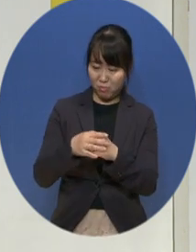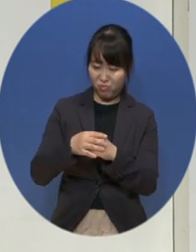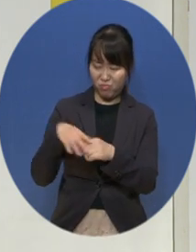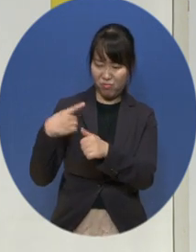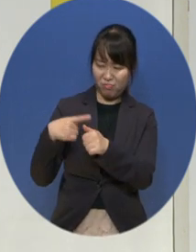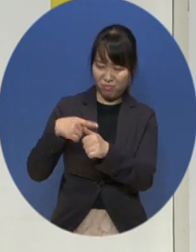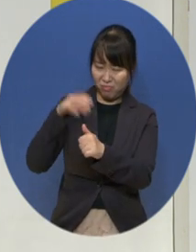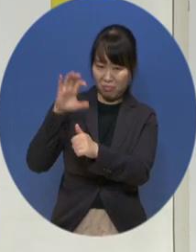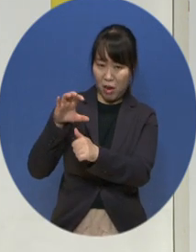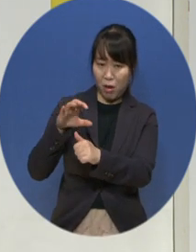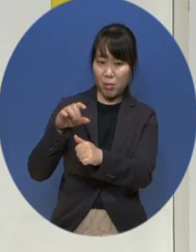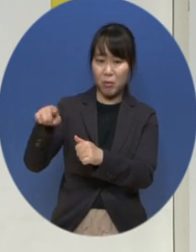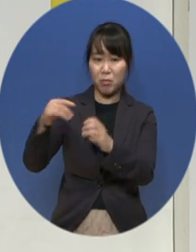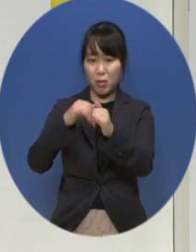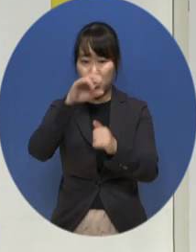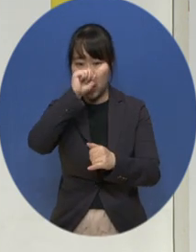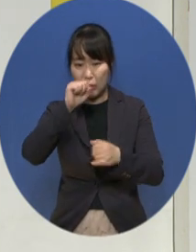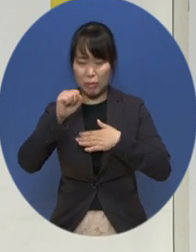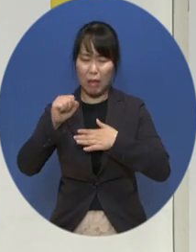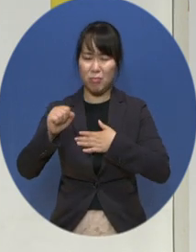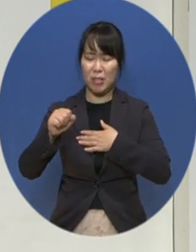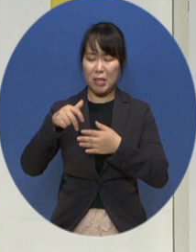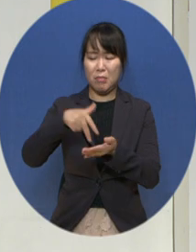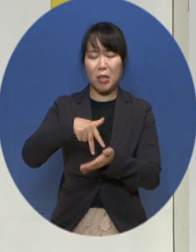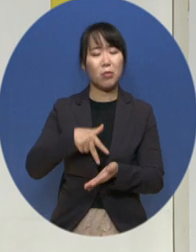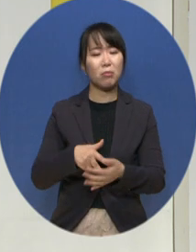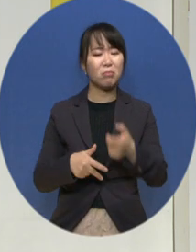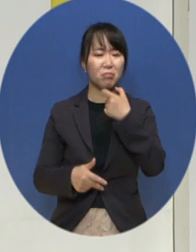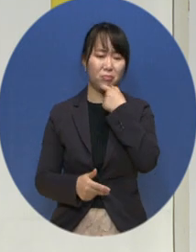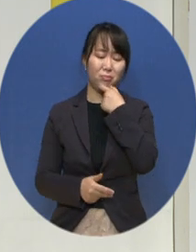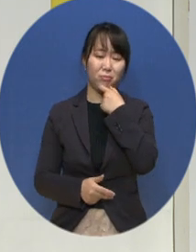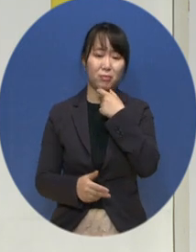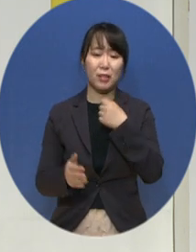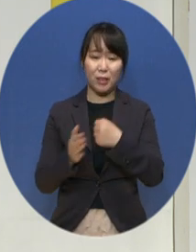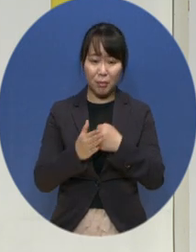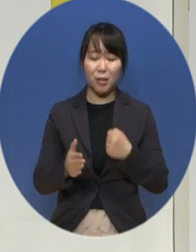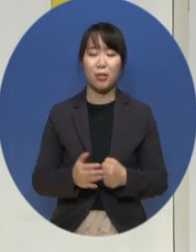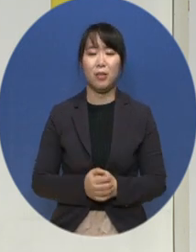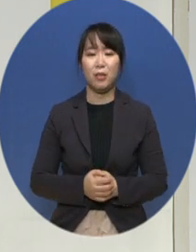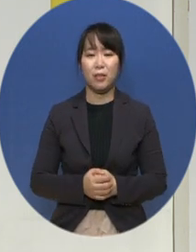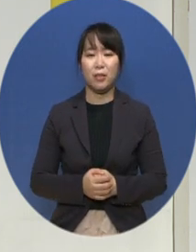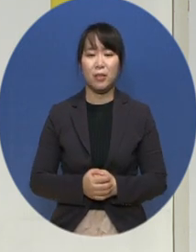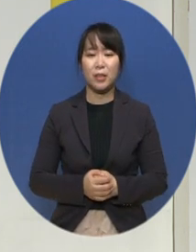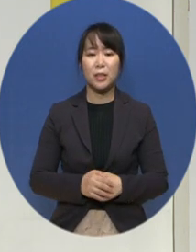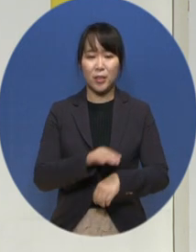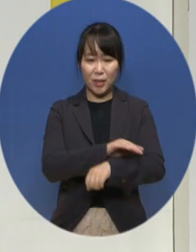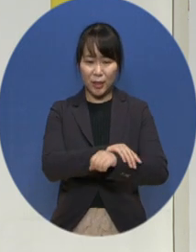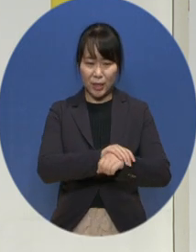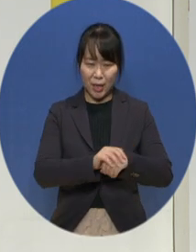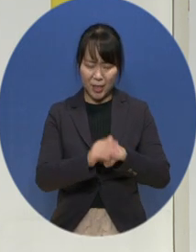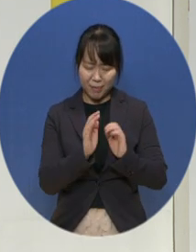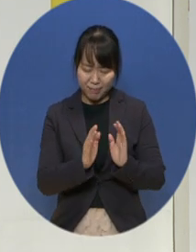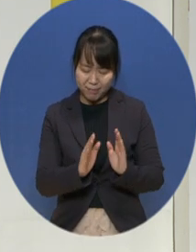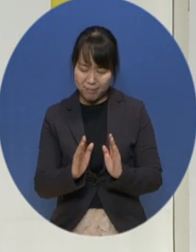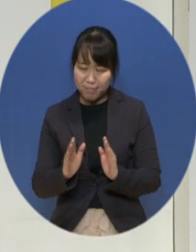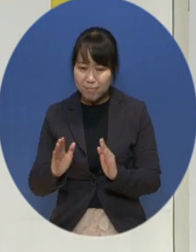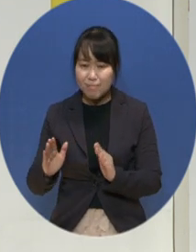좋아할 사람은 저자 심도 싫거든요 물이기 때문에 어 좀